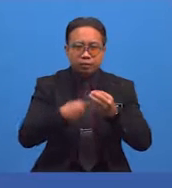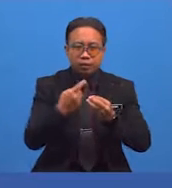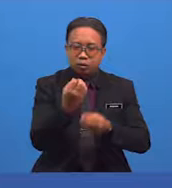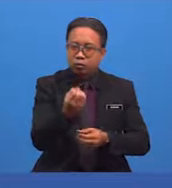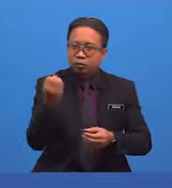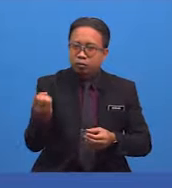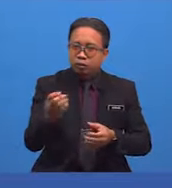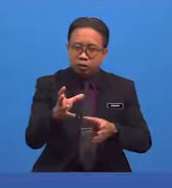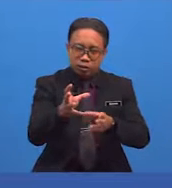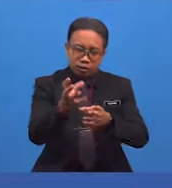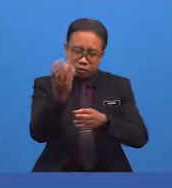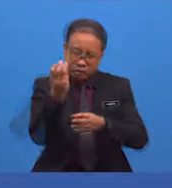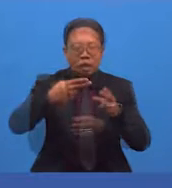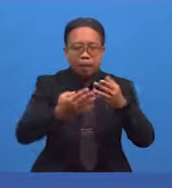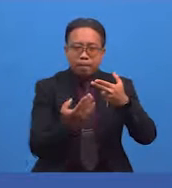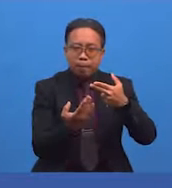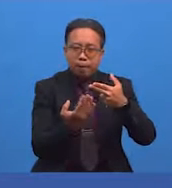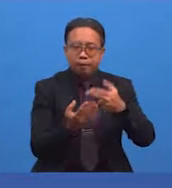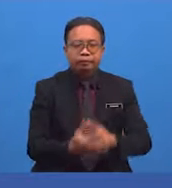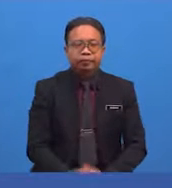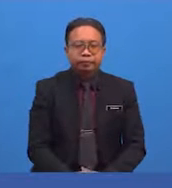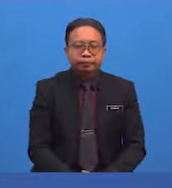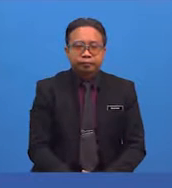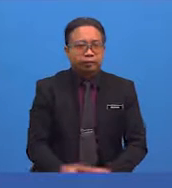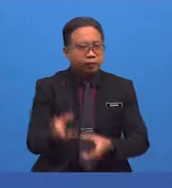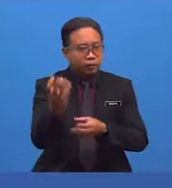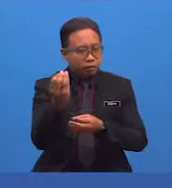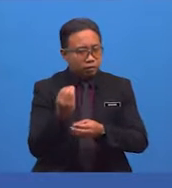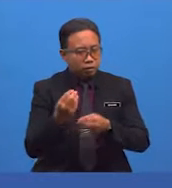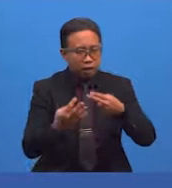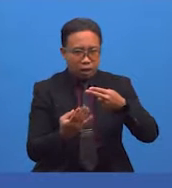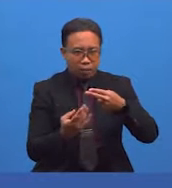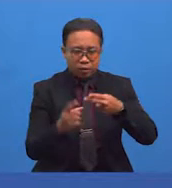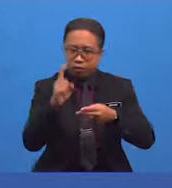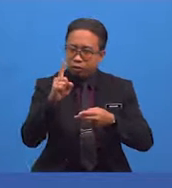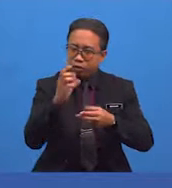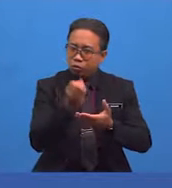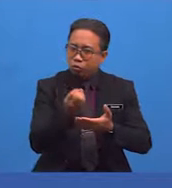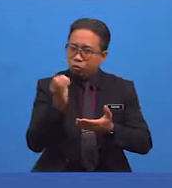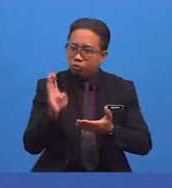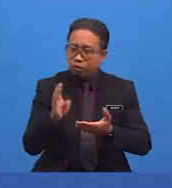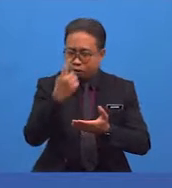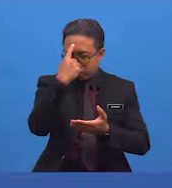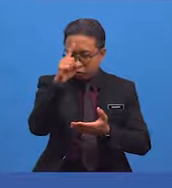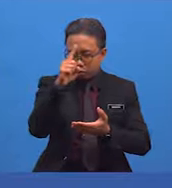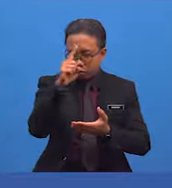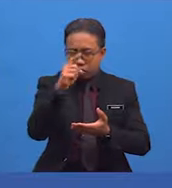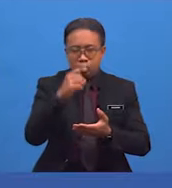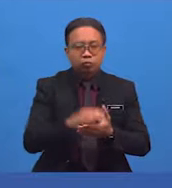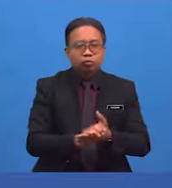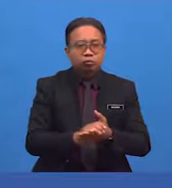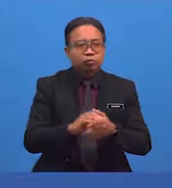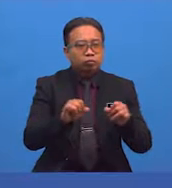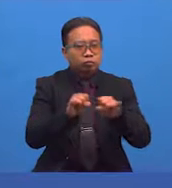tersebut menyerap haba. Dan penyerapan haba oleh sesuatu objek bukan hanya